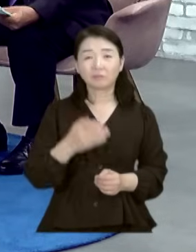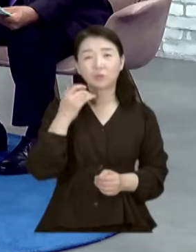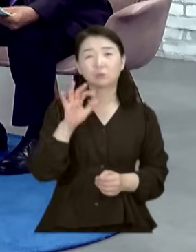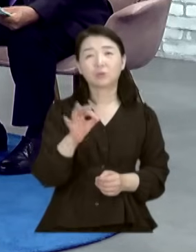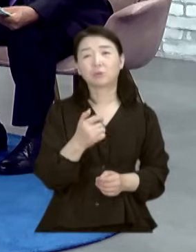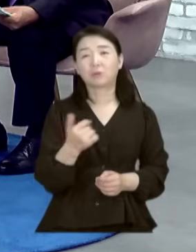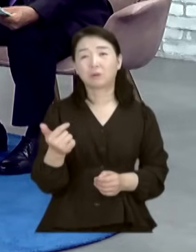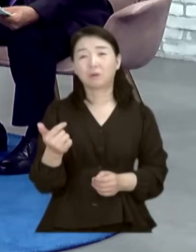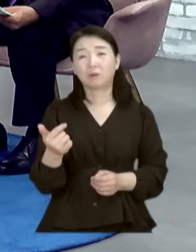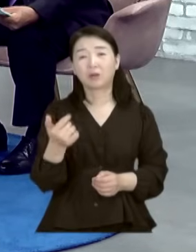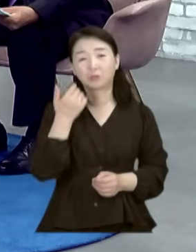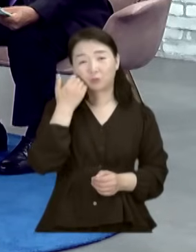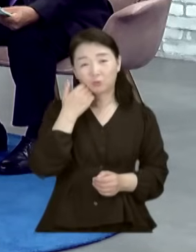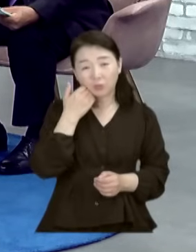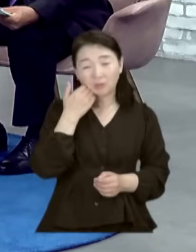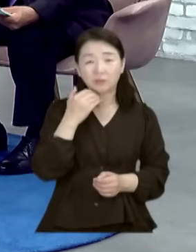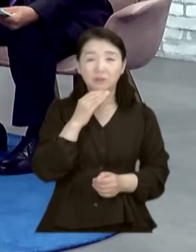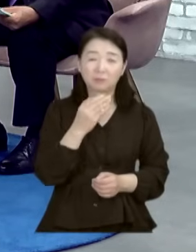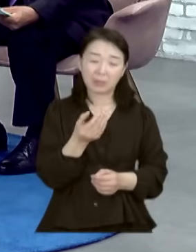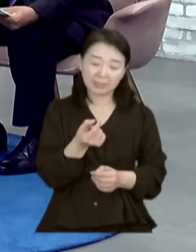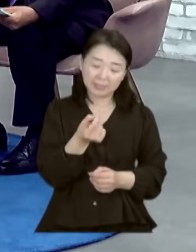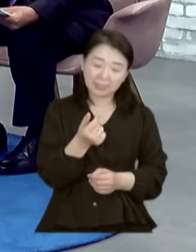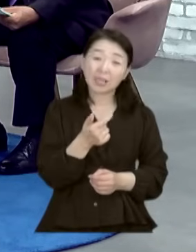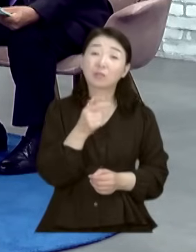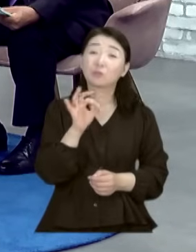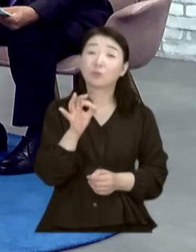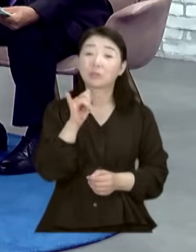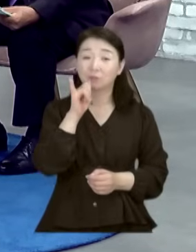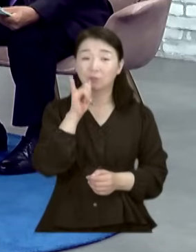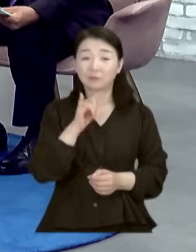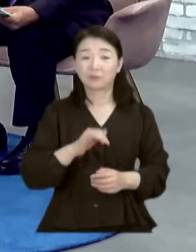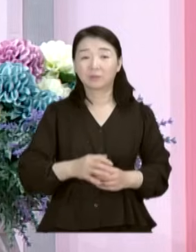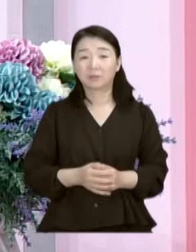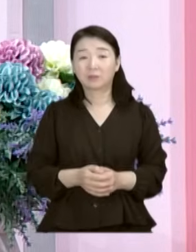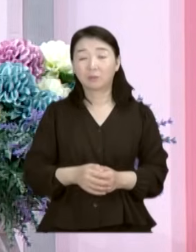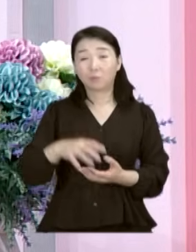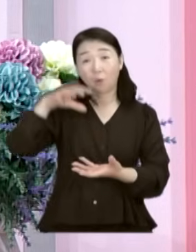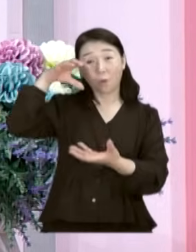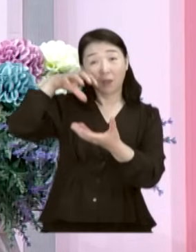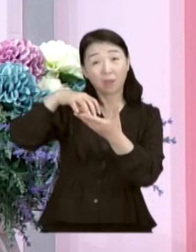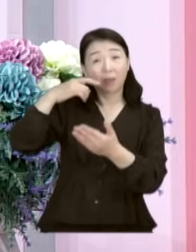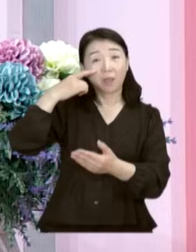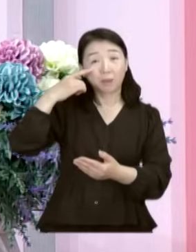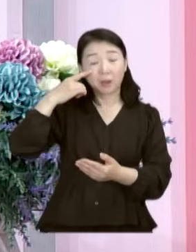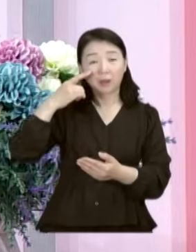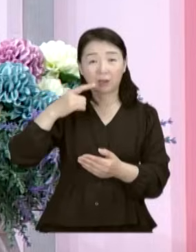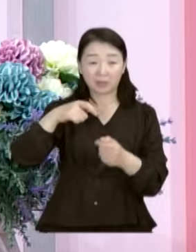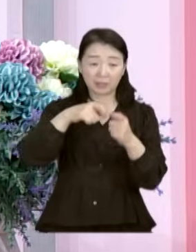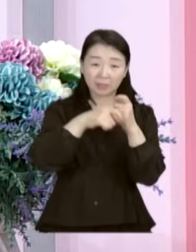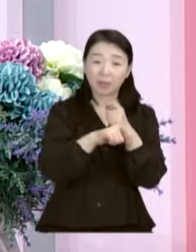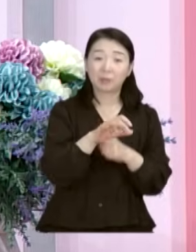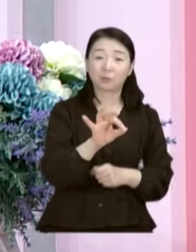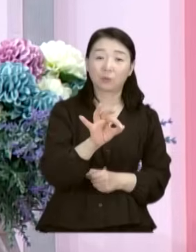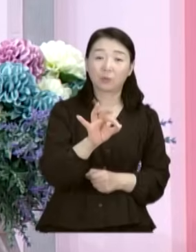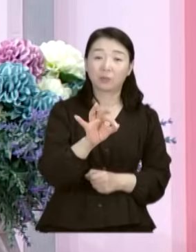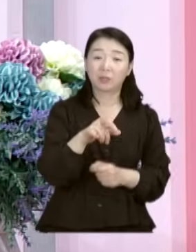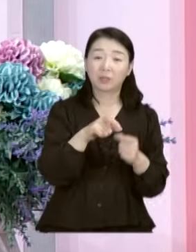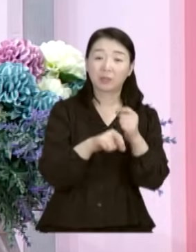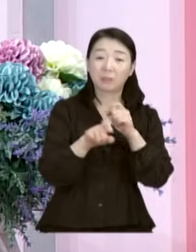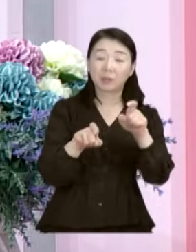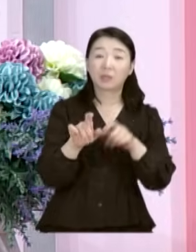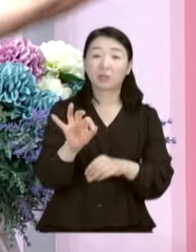누구에게는 큰 돈일 수도 있지만 또 누구에게는 아주 크지 않은 돈이 될 수도 있는데 총량을 따졌을 때는 가맹비와